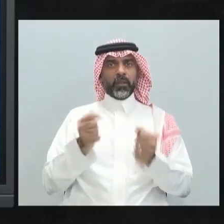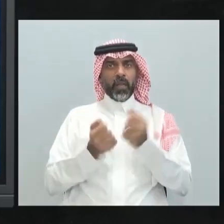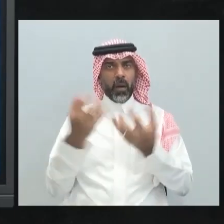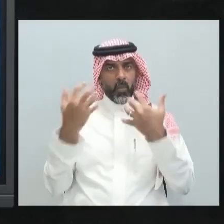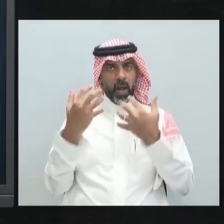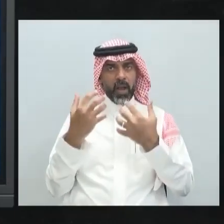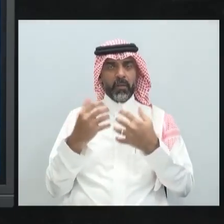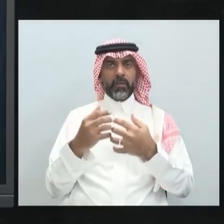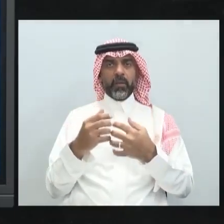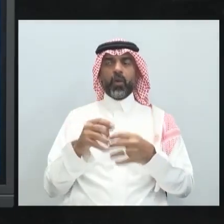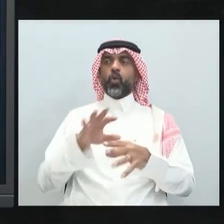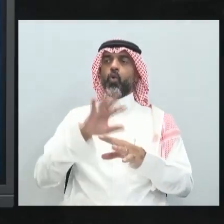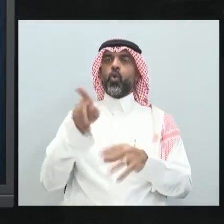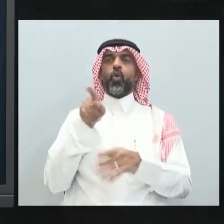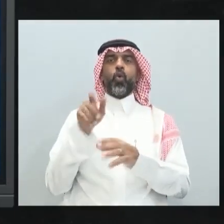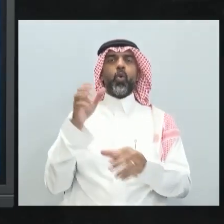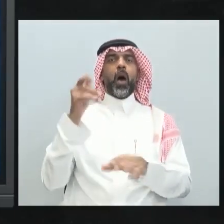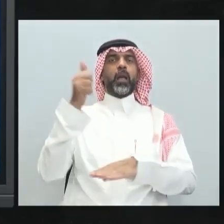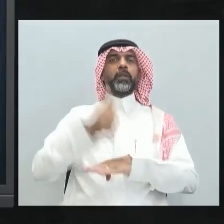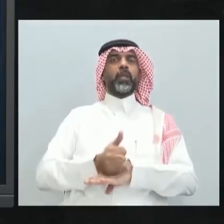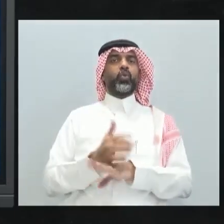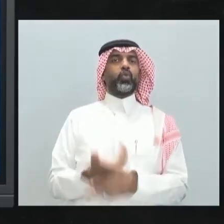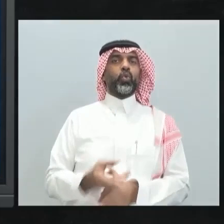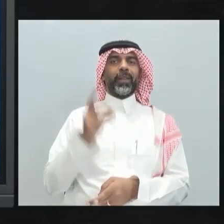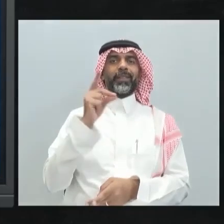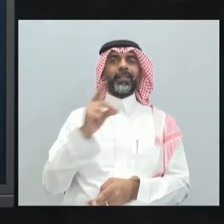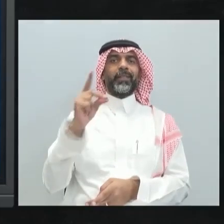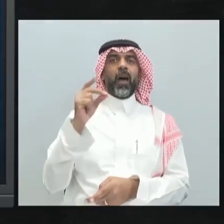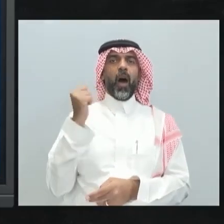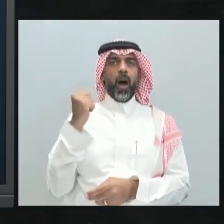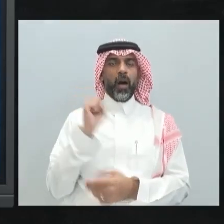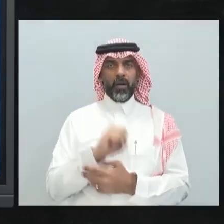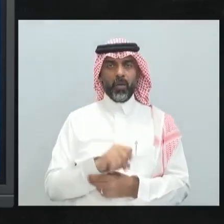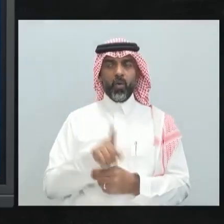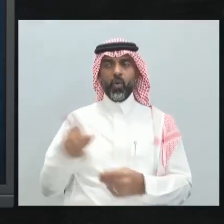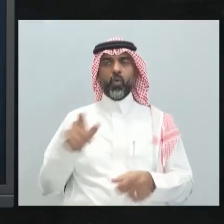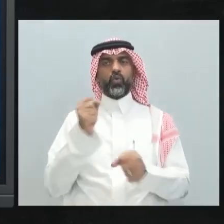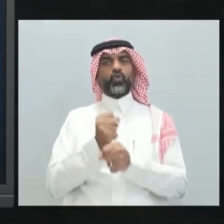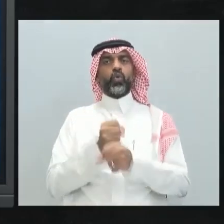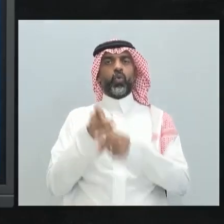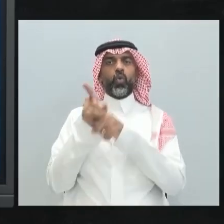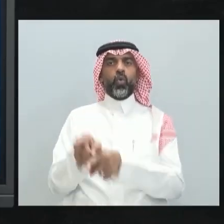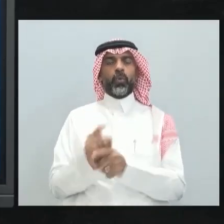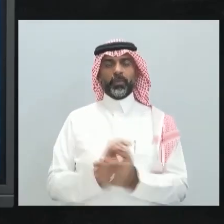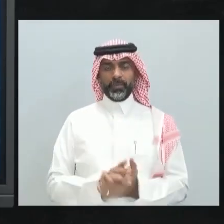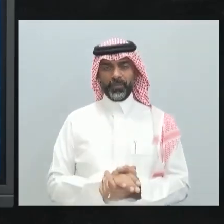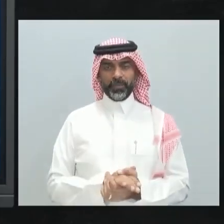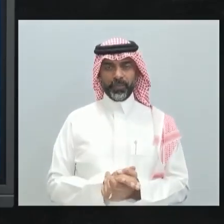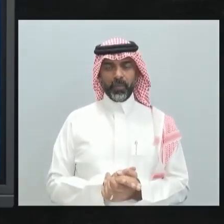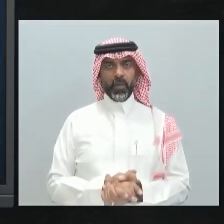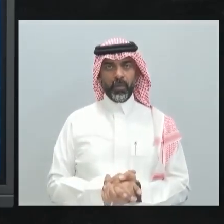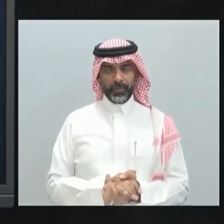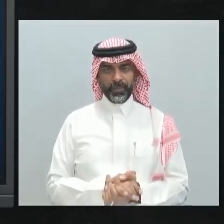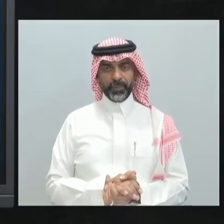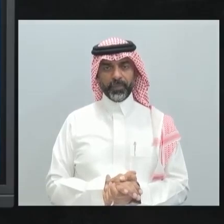بالطاقه الطاقه هي القدره على الانجاز الطاقه هي القدره على الشغل لنعرف الطاقه لنفهم الطاقه لنفصل في